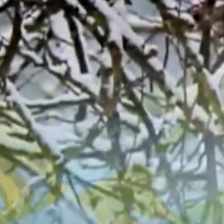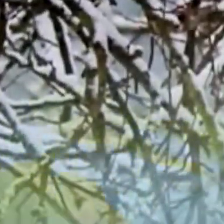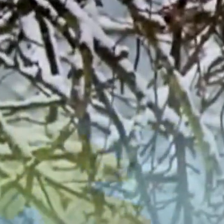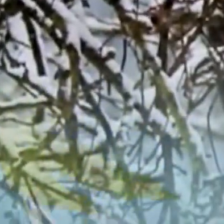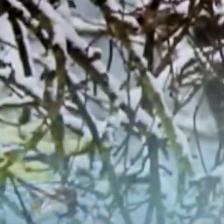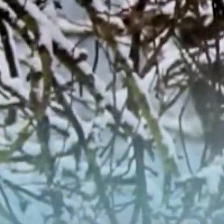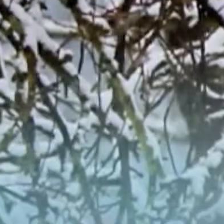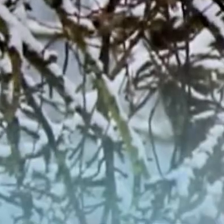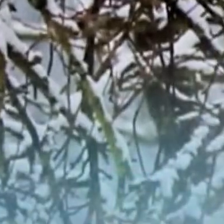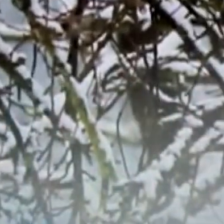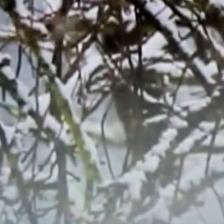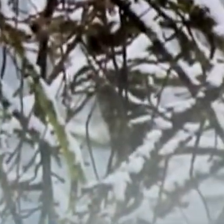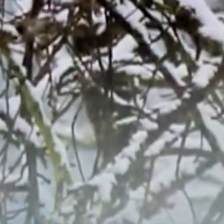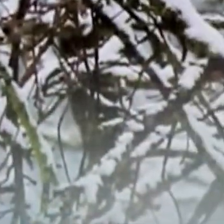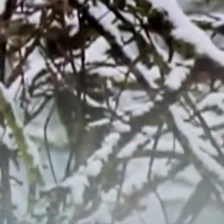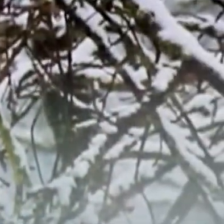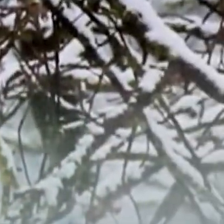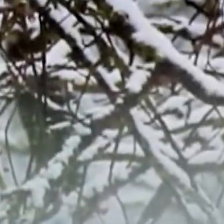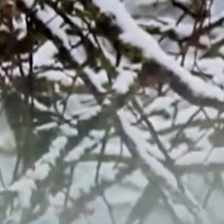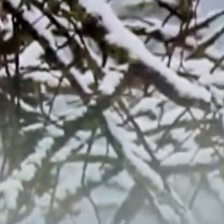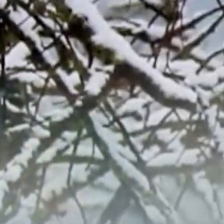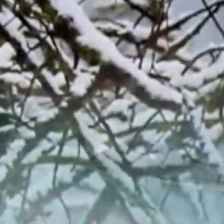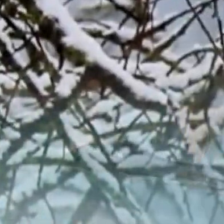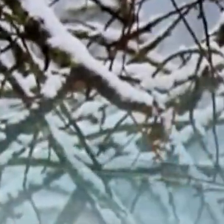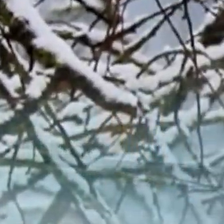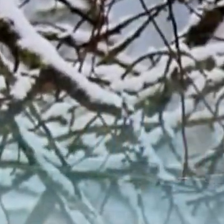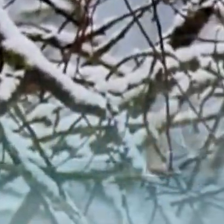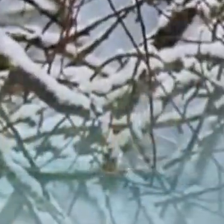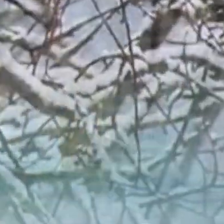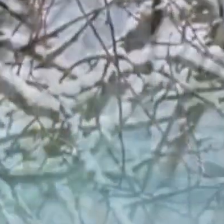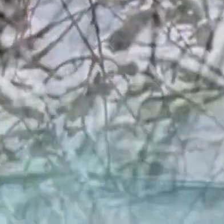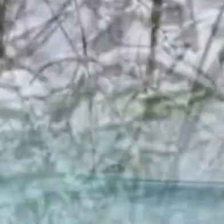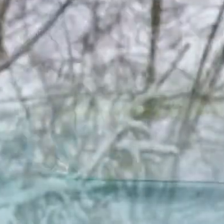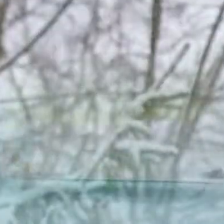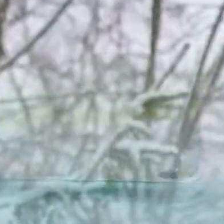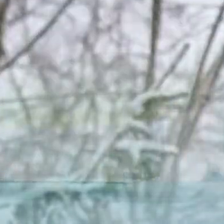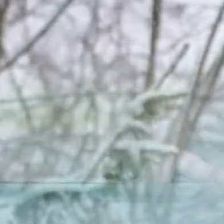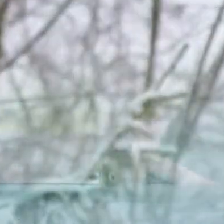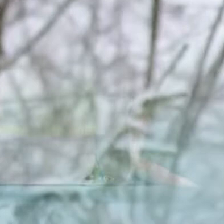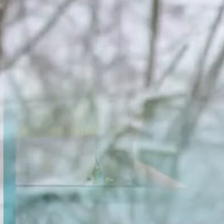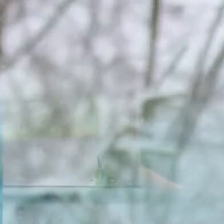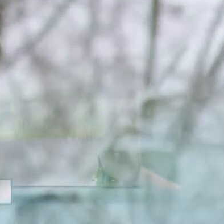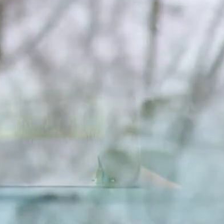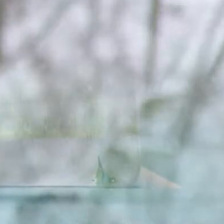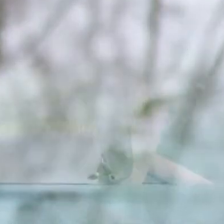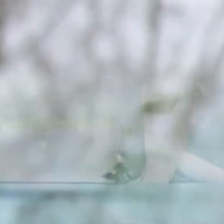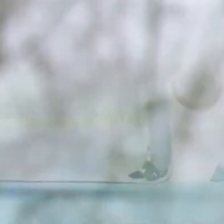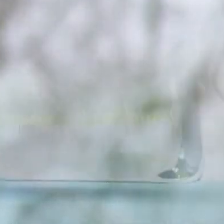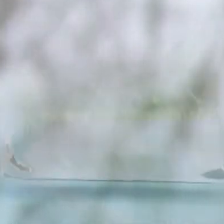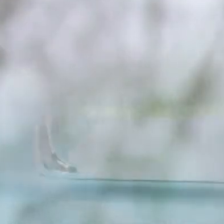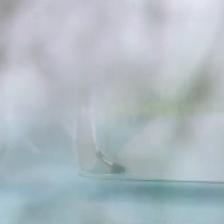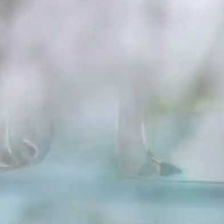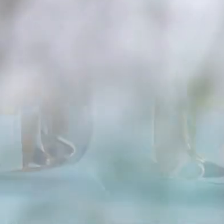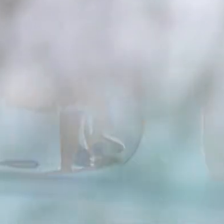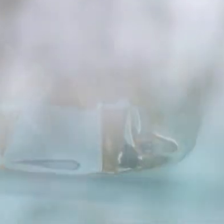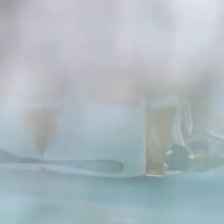пятніцу напярэдадні грамніц, або інакш стрэчання. Адсюль назва. На стрэчанскія дзяды ўспаміналі продкаў і абавязкова